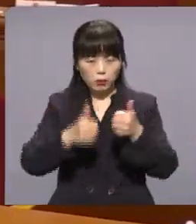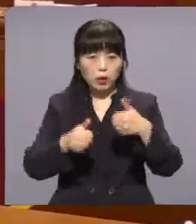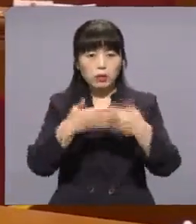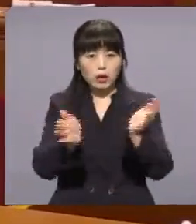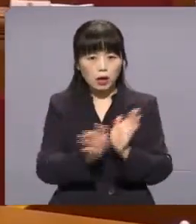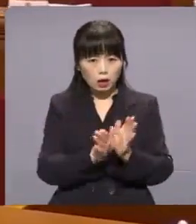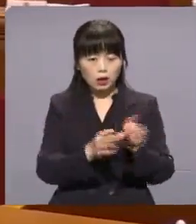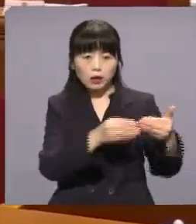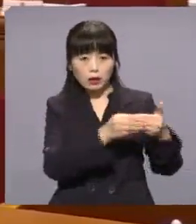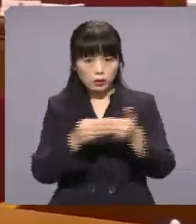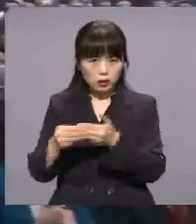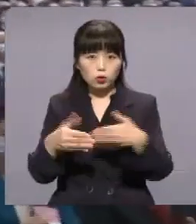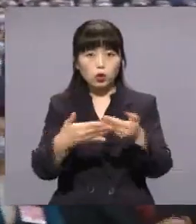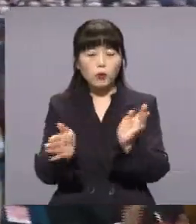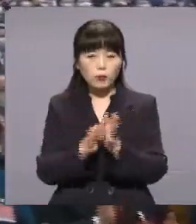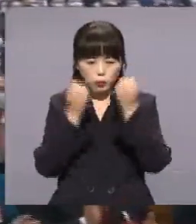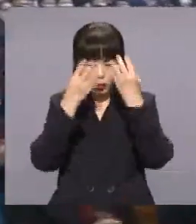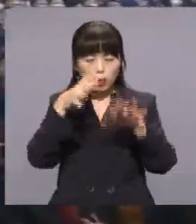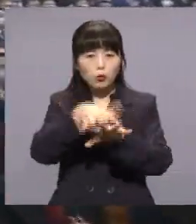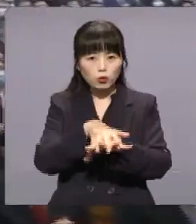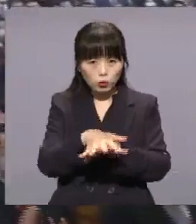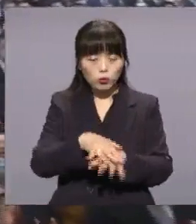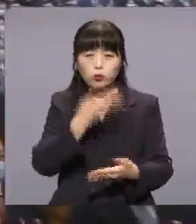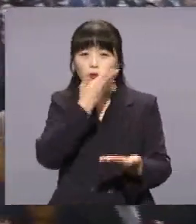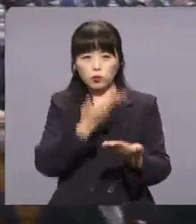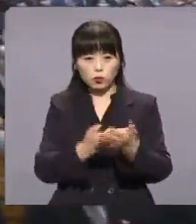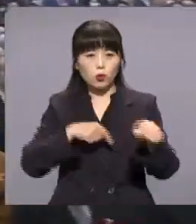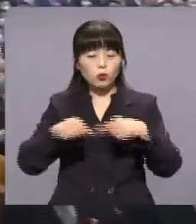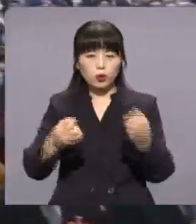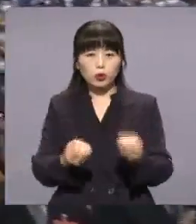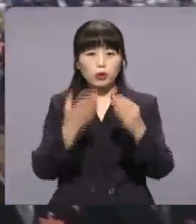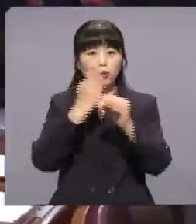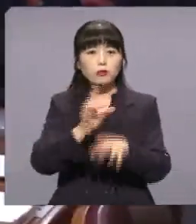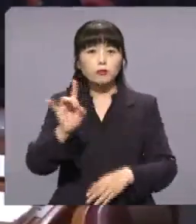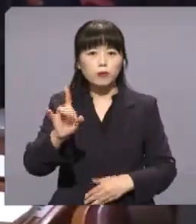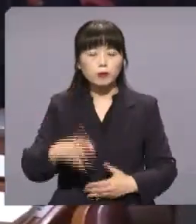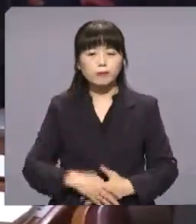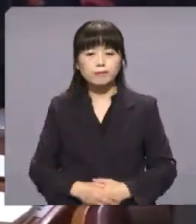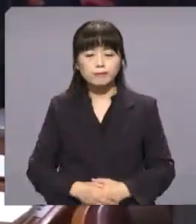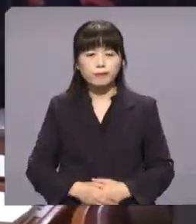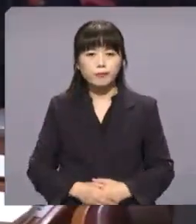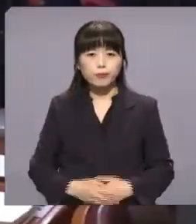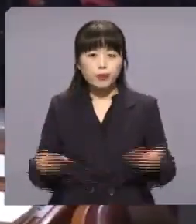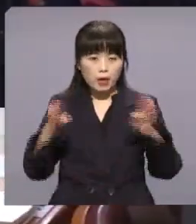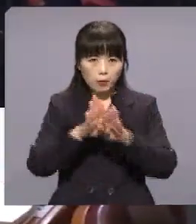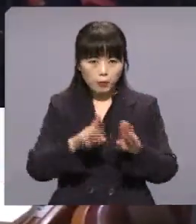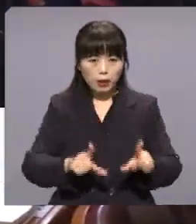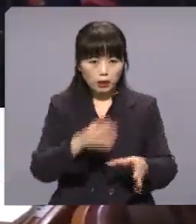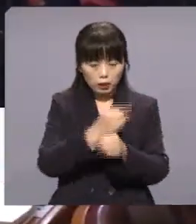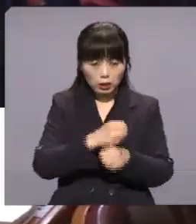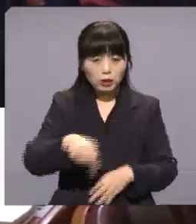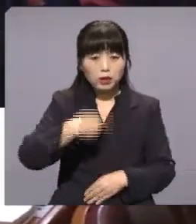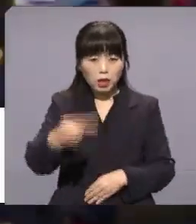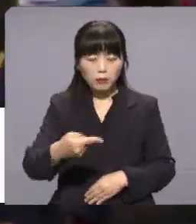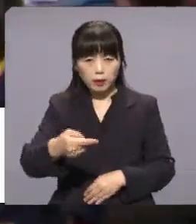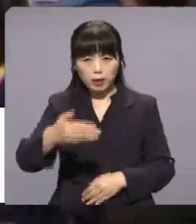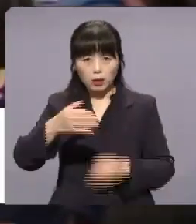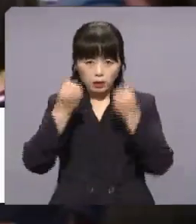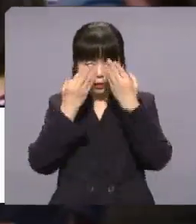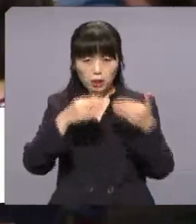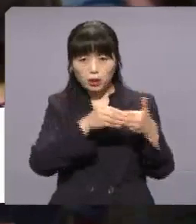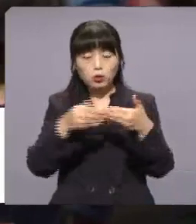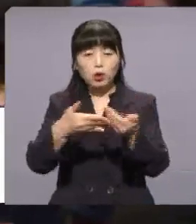국가를 이끌 지도부를 새롭게 구성하는 주요 정치 행사 중 하나입니다. 폐막일 다음 날 새 최고 지도부를